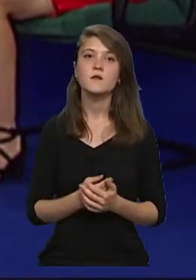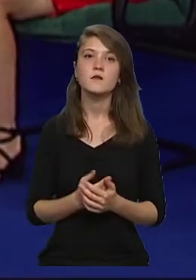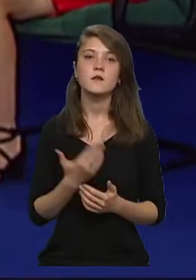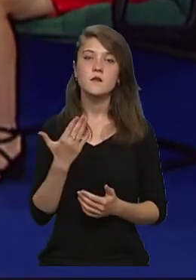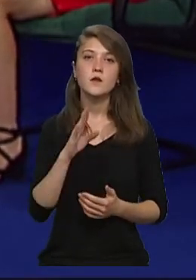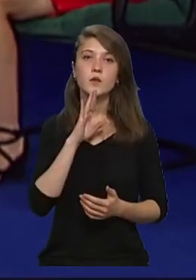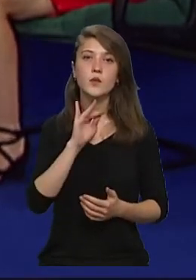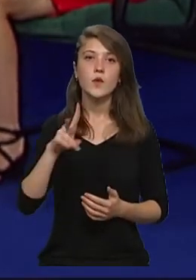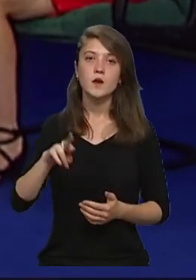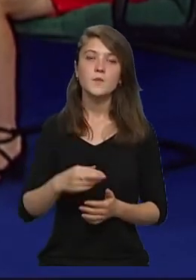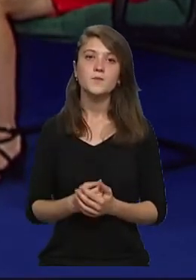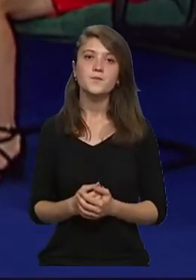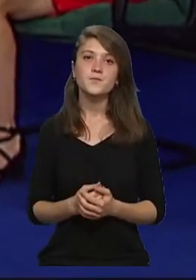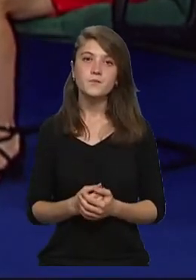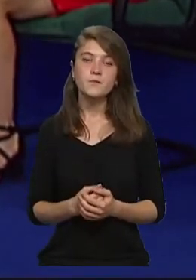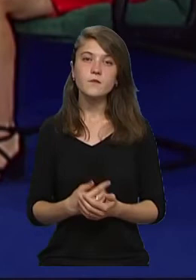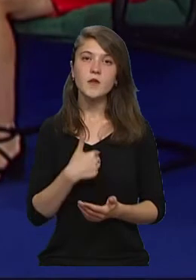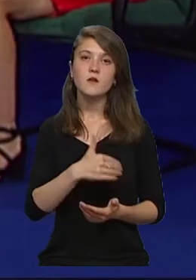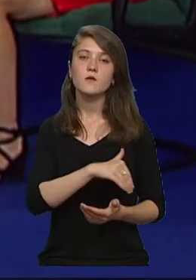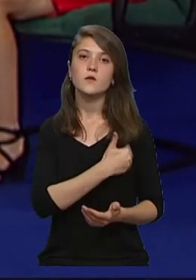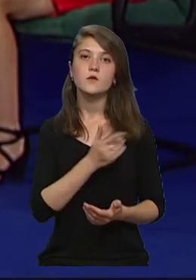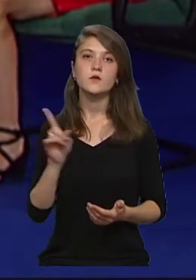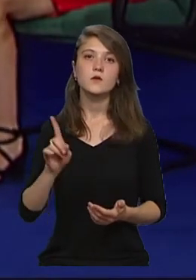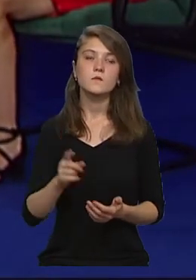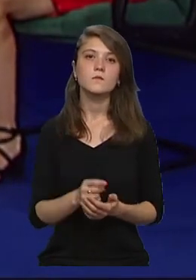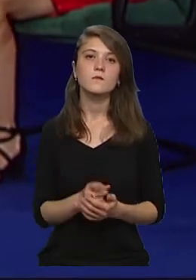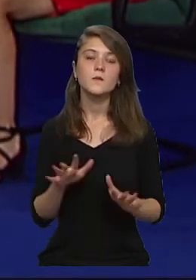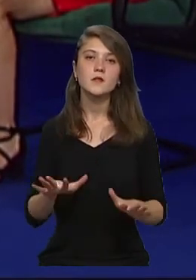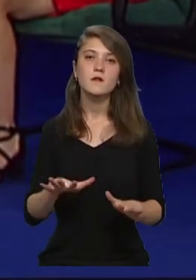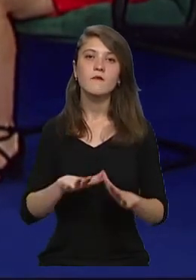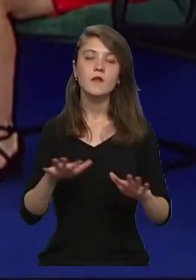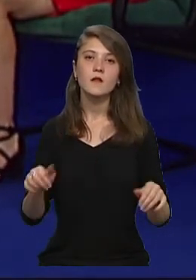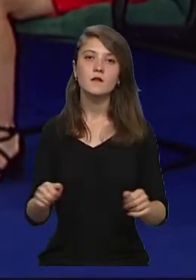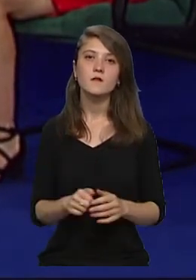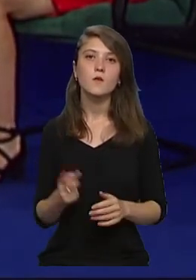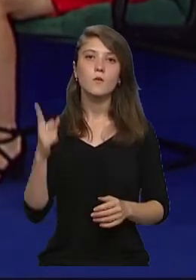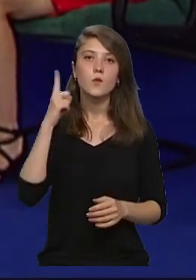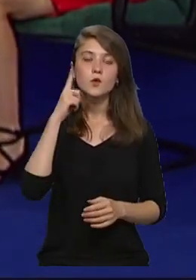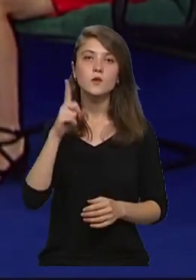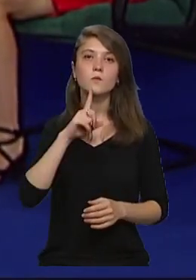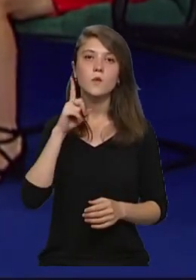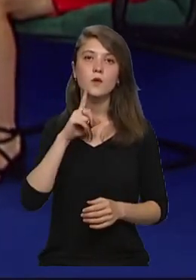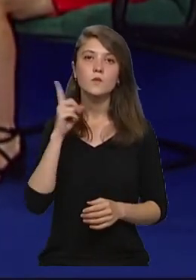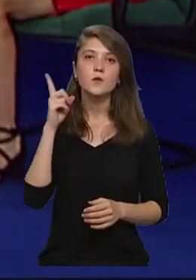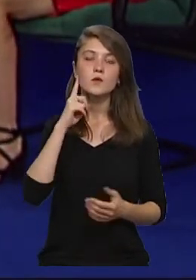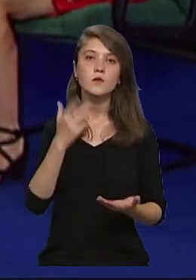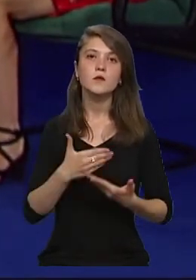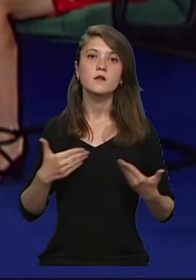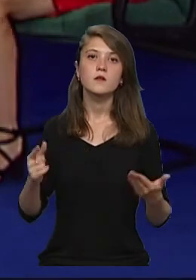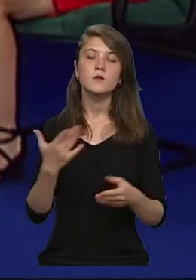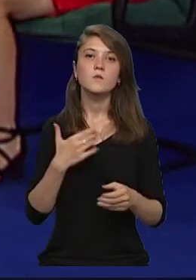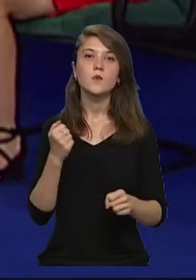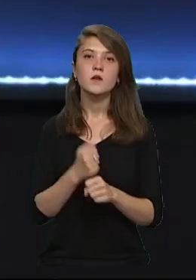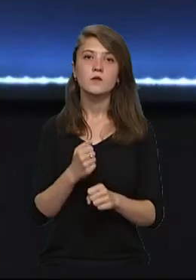Юля, вам слово. Я хочу, щоб місцева влада і взагалі почули молодь, почули нас, що ми працюємо